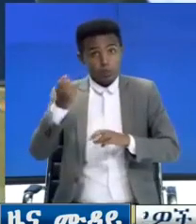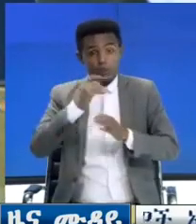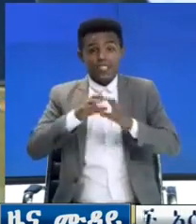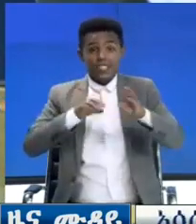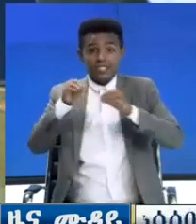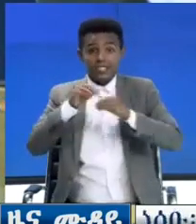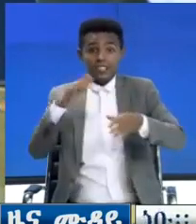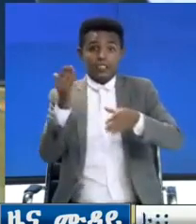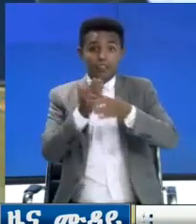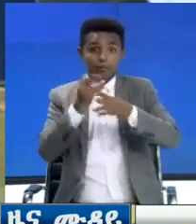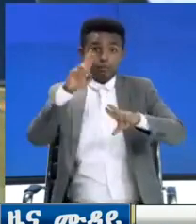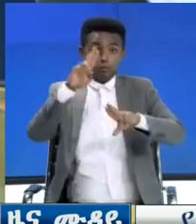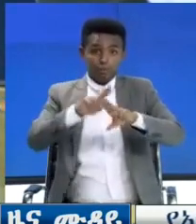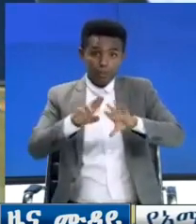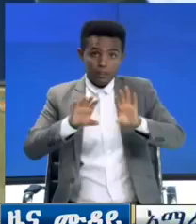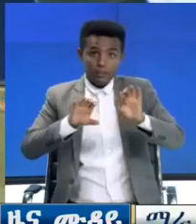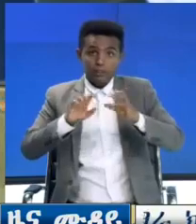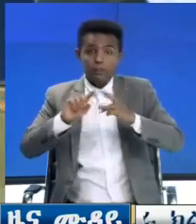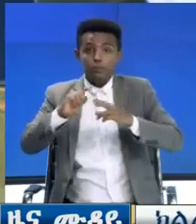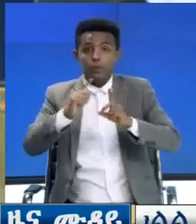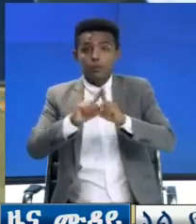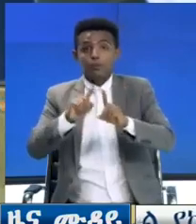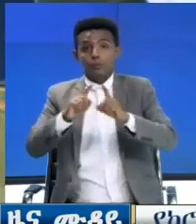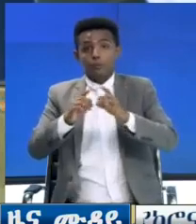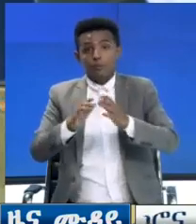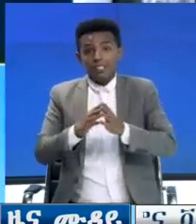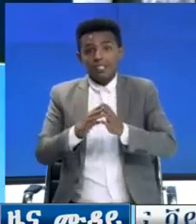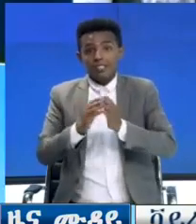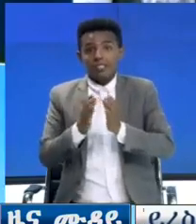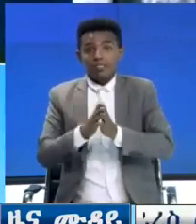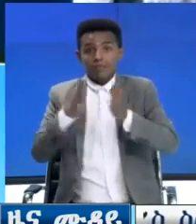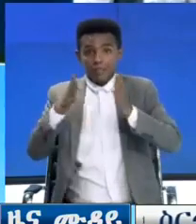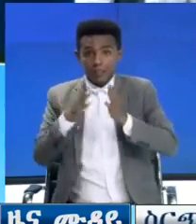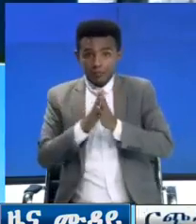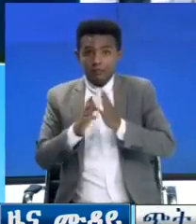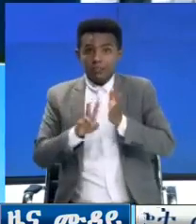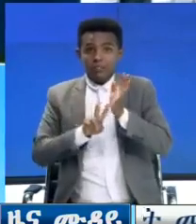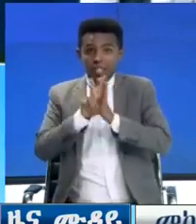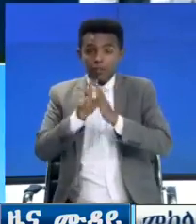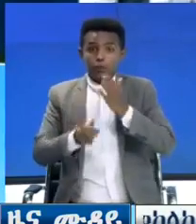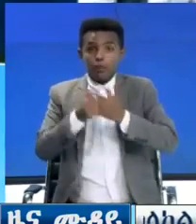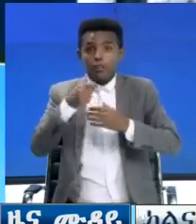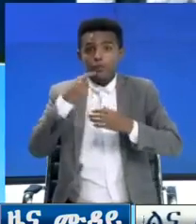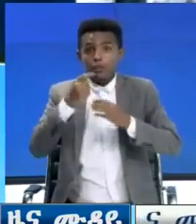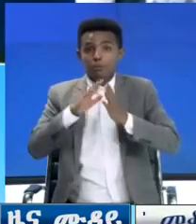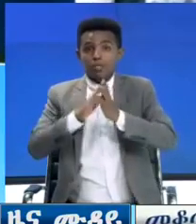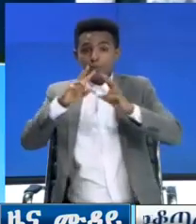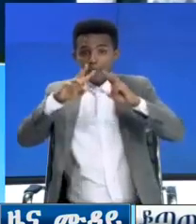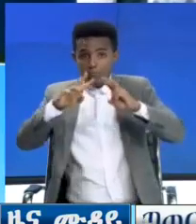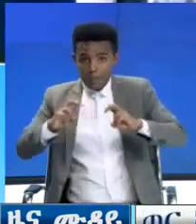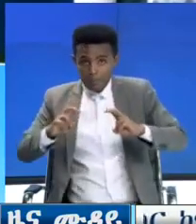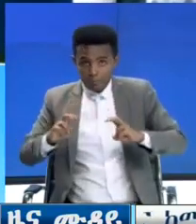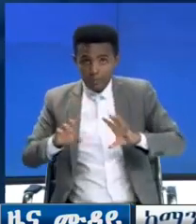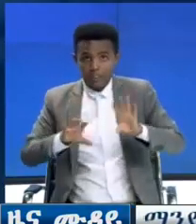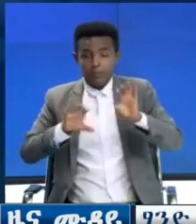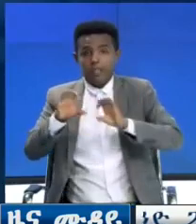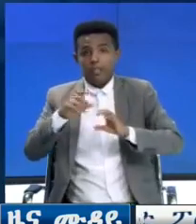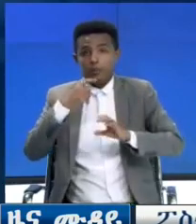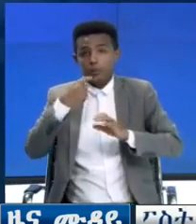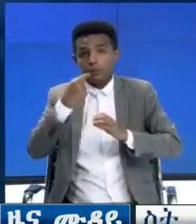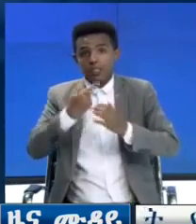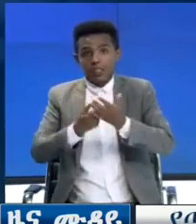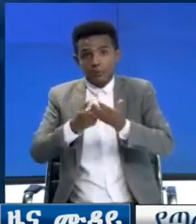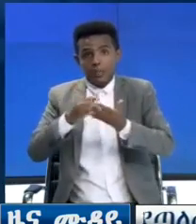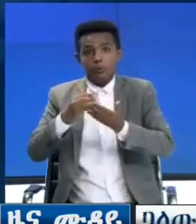ገደቦችን ከማስቀመጥ ጀምሮ በቫይረሱ በስፋት ይጠቃሉ ተብለው የሚጠረጠሩ አካባቢዎችን በመለየት የምርመራ ዳሰሳ ማድረጉን አንስተዋል። ይህም ለኢትዮጵያ